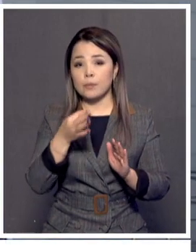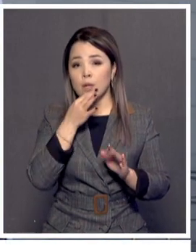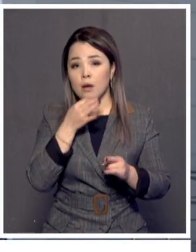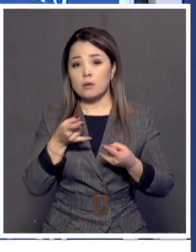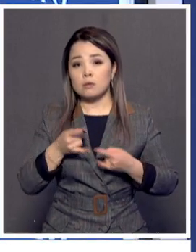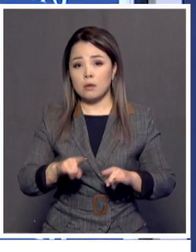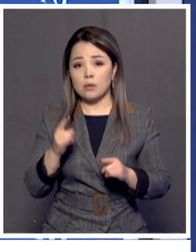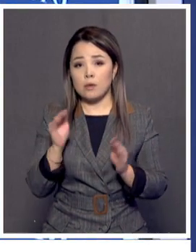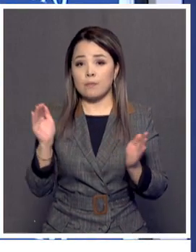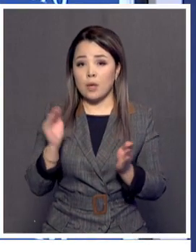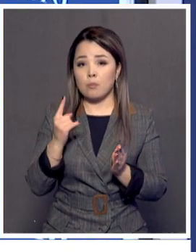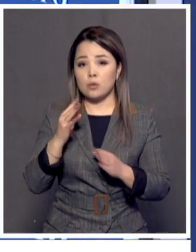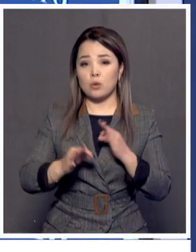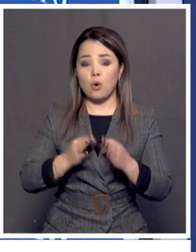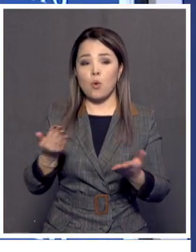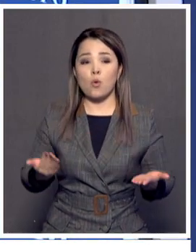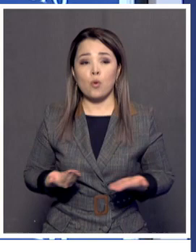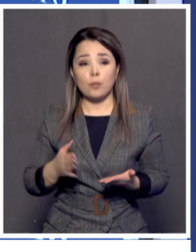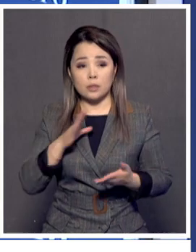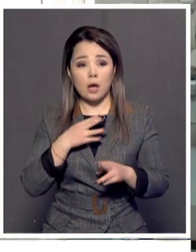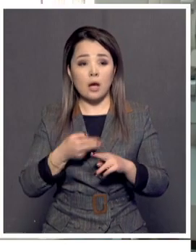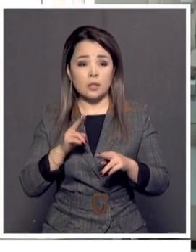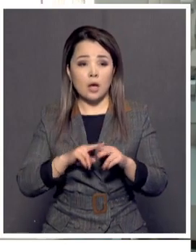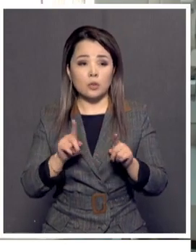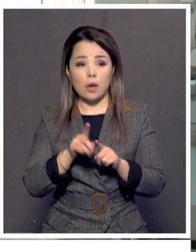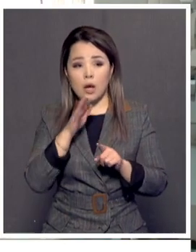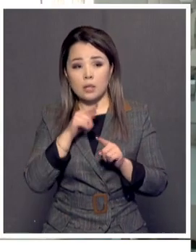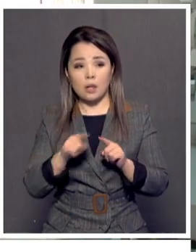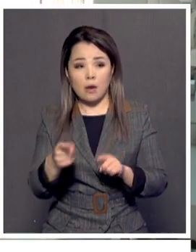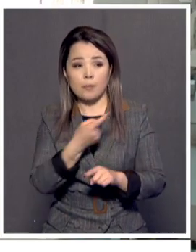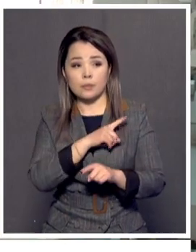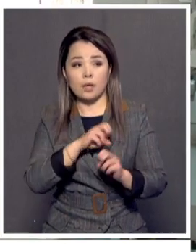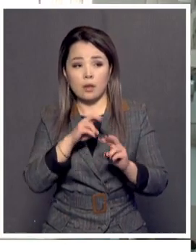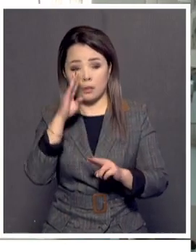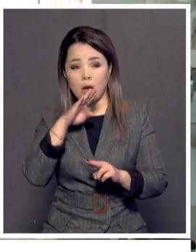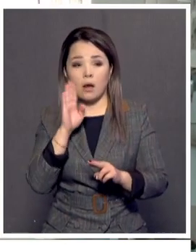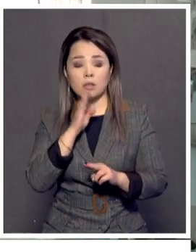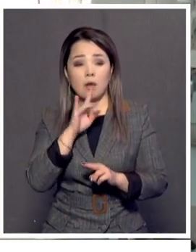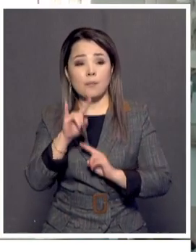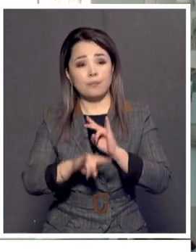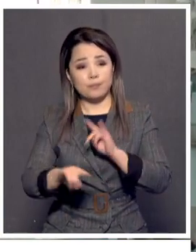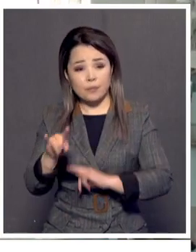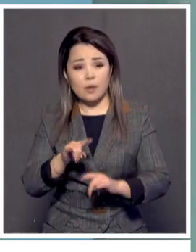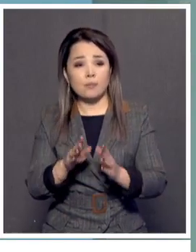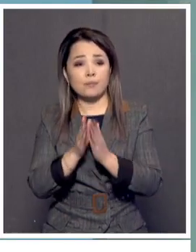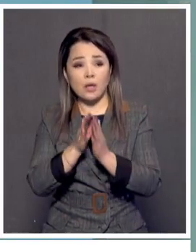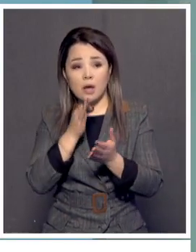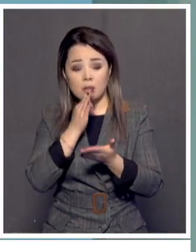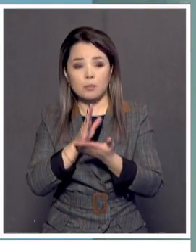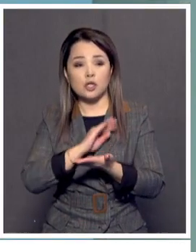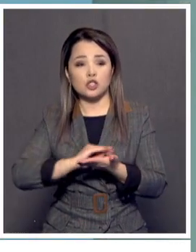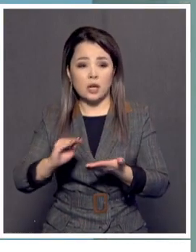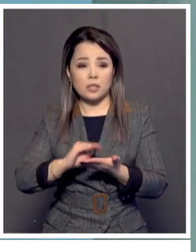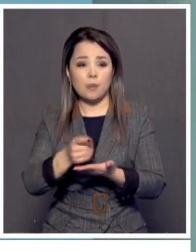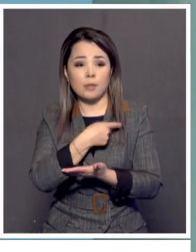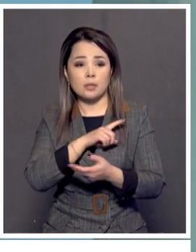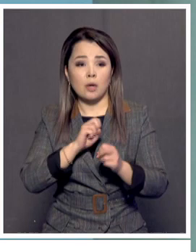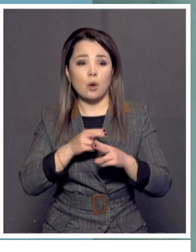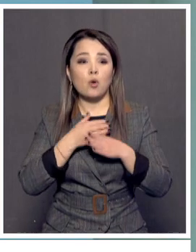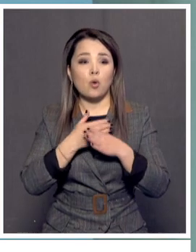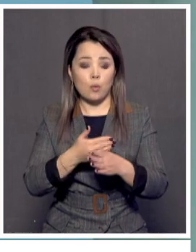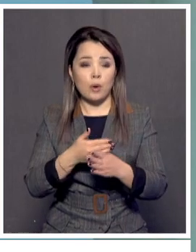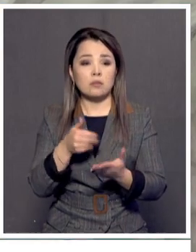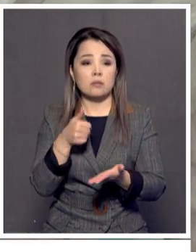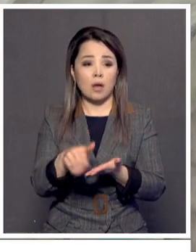Ол небәрі бір тәулік қана өмір сүрді. Осы уақыт аралығында дәрігерлер ата-ананың көндірмек болғанымен, олар жазбаша түрде медициналық көмектен